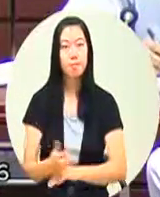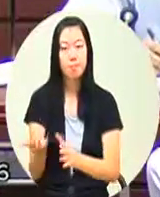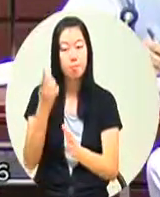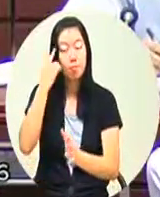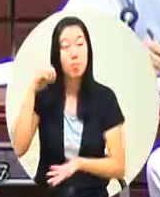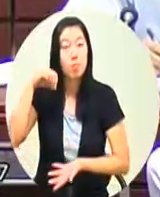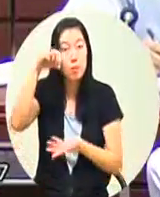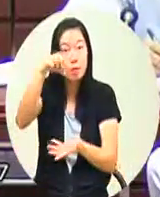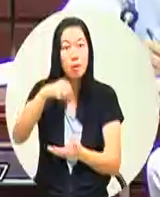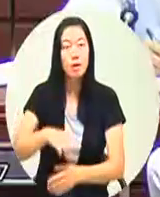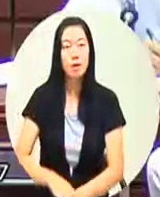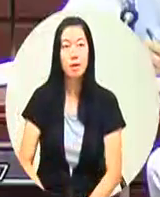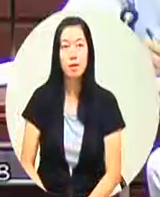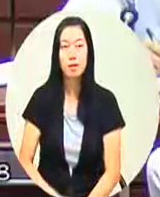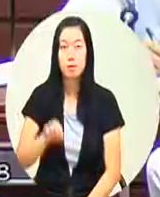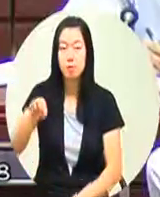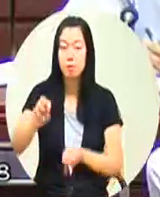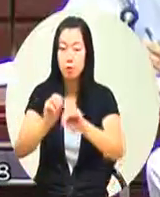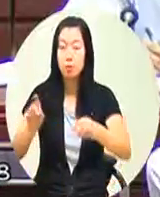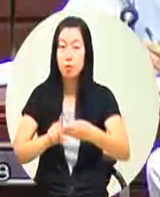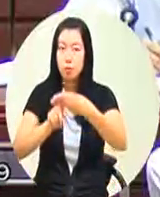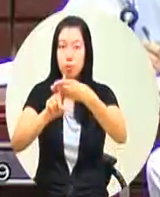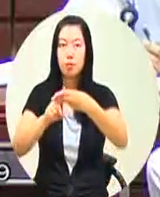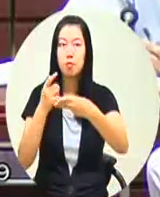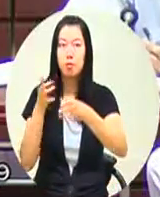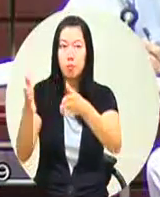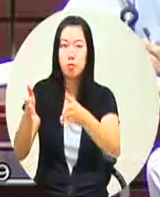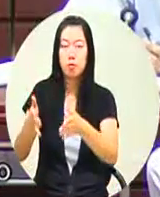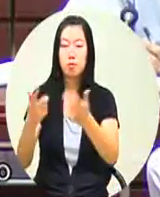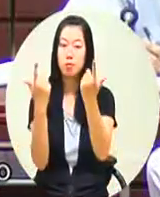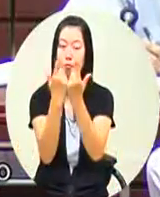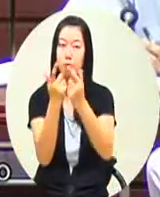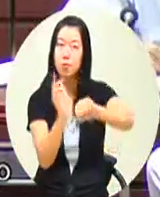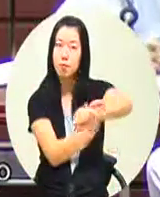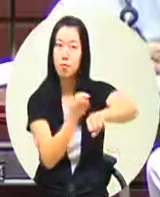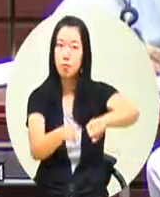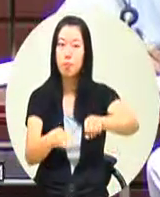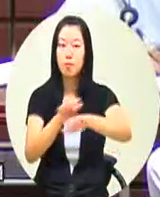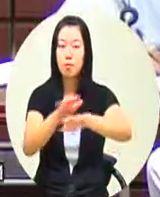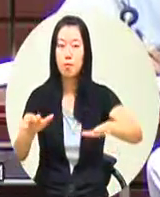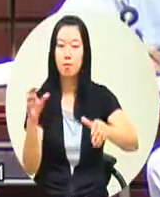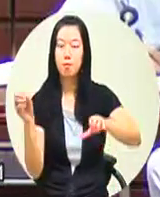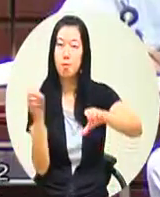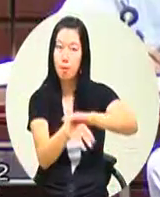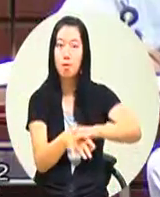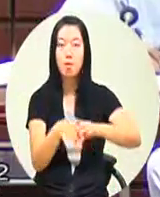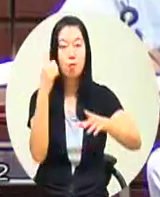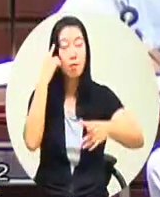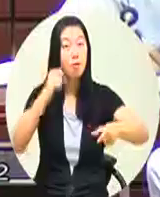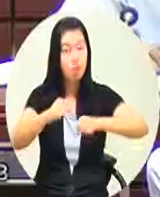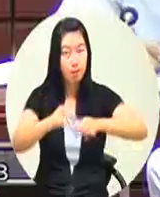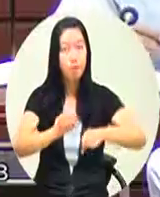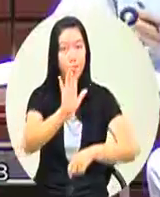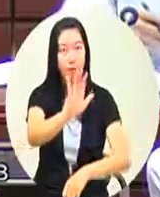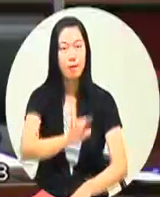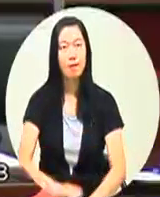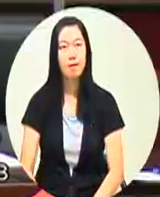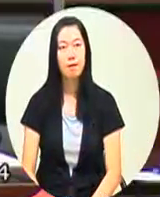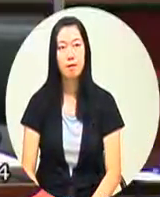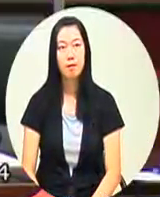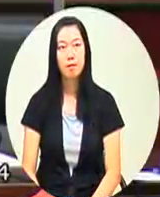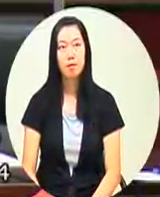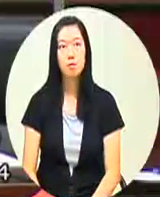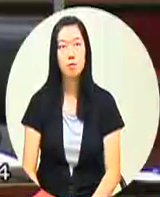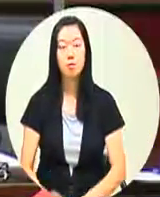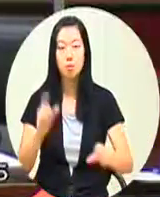过哦，那这一些地主，我们在北侧那里有一个安置计划了。 不是，你的安置计划是给他们